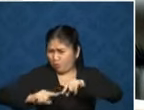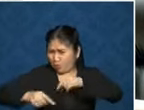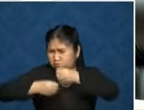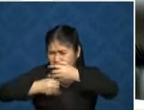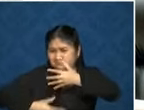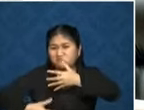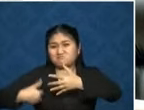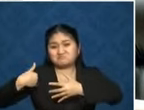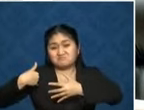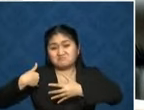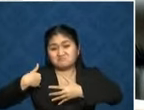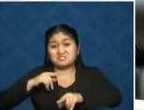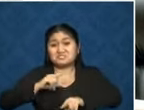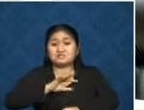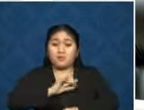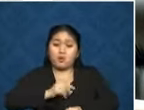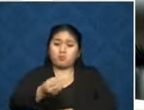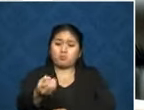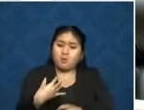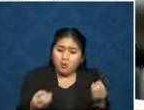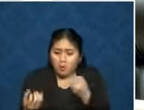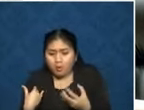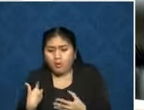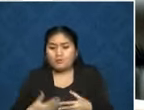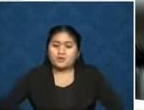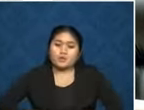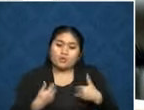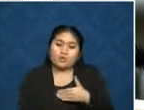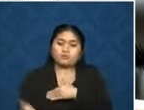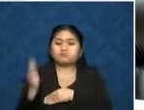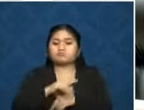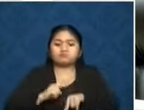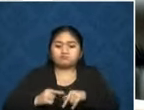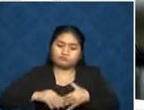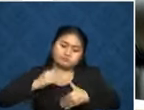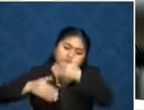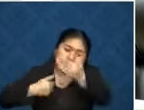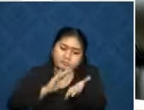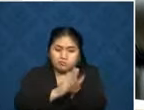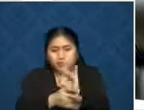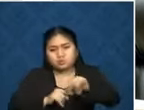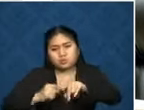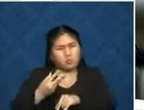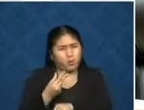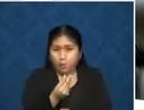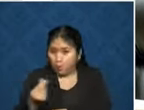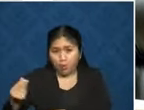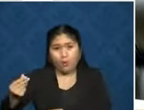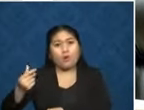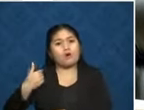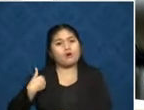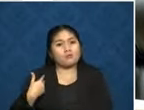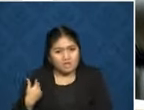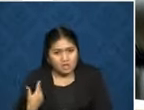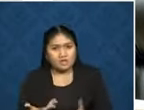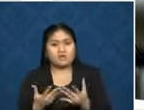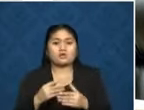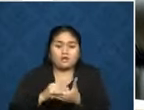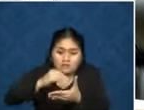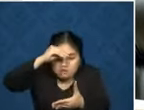ครับซึ่งเพื่อนสมาชิกก็ได้บอกไปไม่ว่าจะเป็นเรื่องของชีวิตประจำวันการพัฒนาหรือการเปลี่ยนแปลงอย่างรวดเร็วนะครับทั้งด้าน